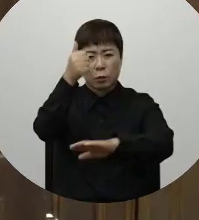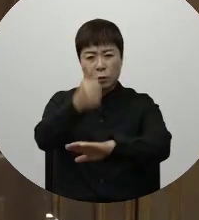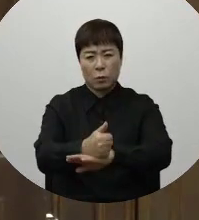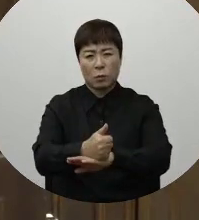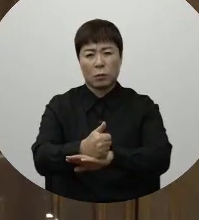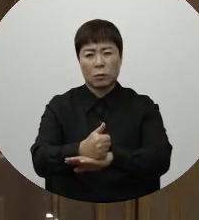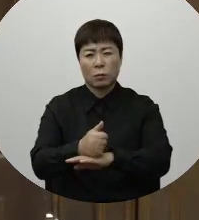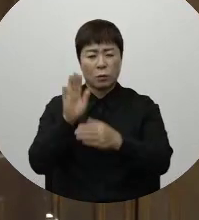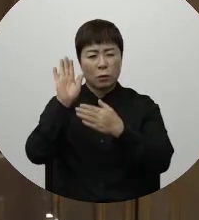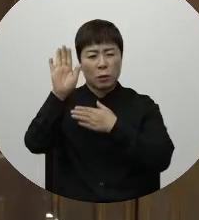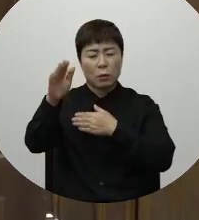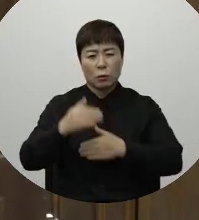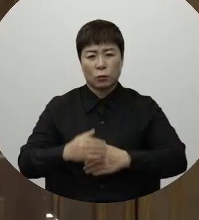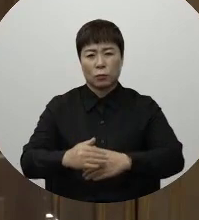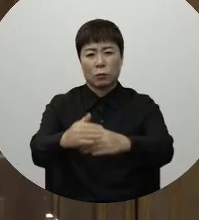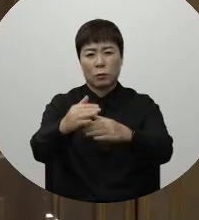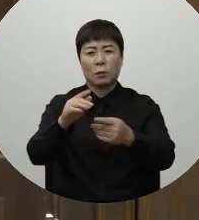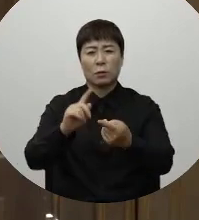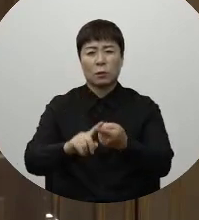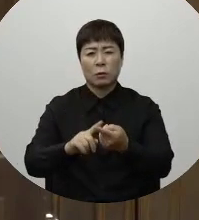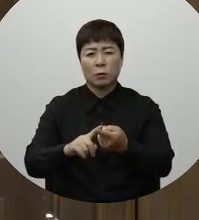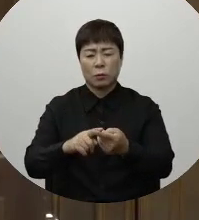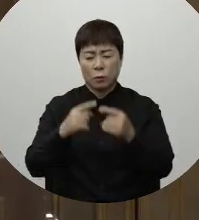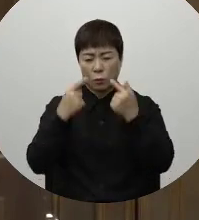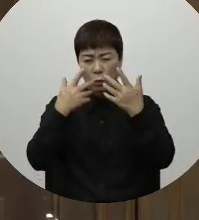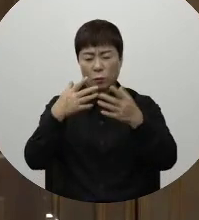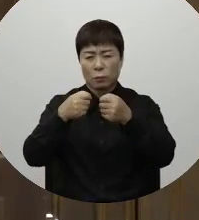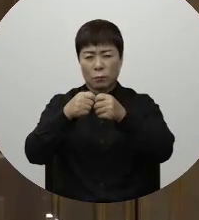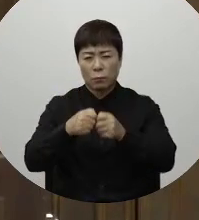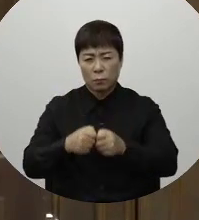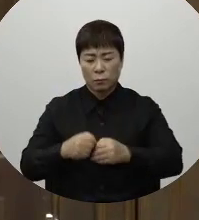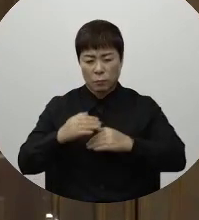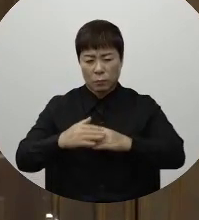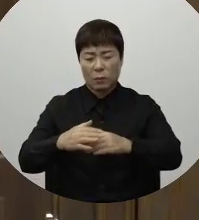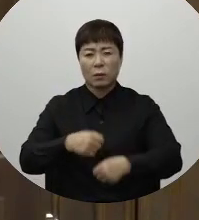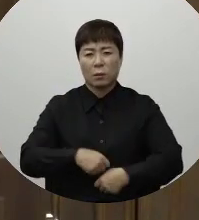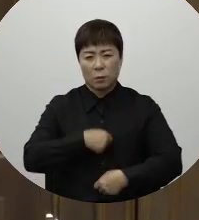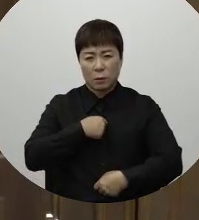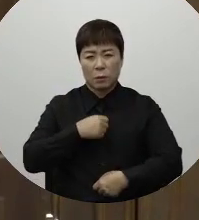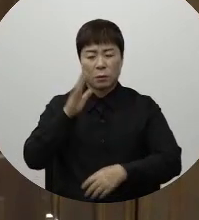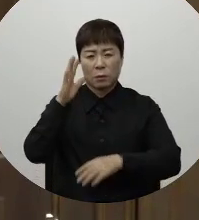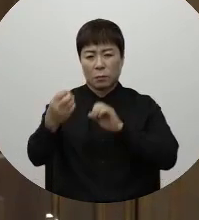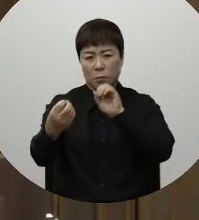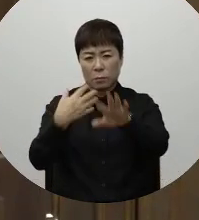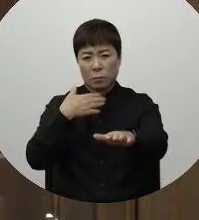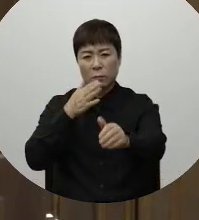향후 추진 계획에 대하여 구체적이고 성실하게 답변해 주시기 바랍니다.